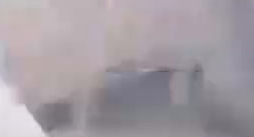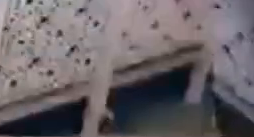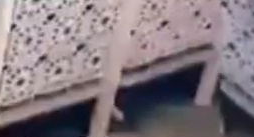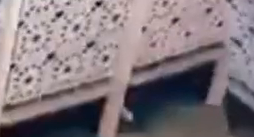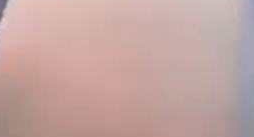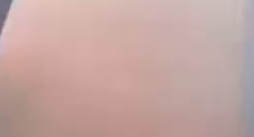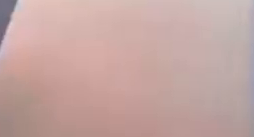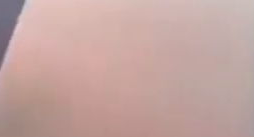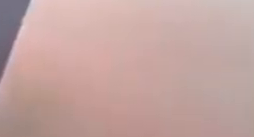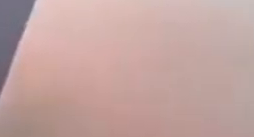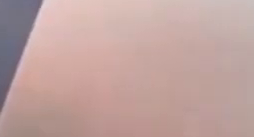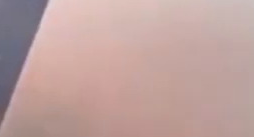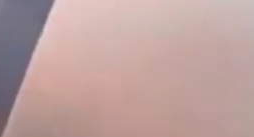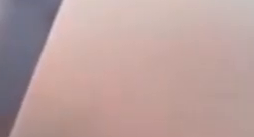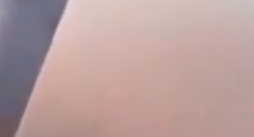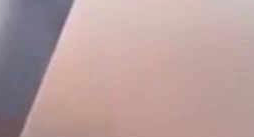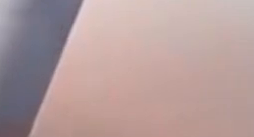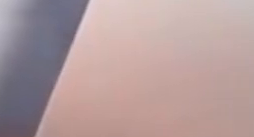Tanjung